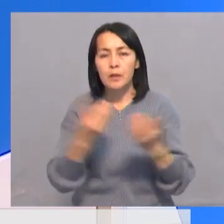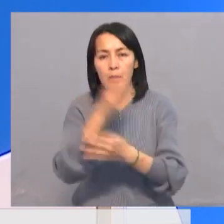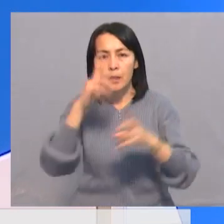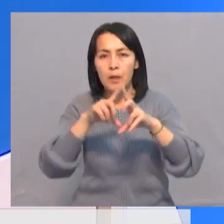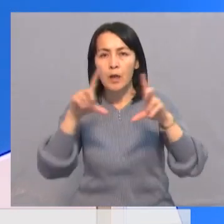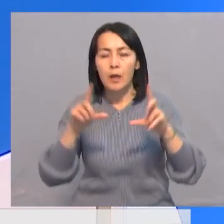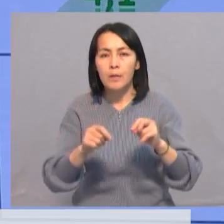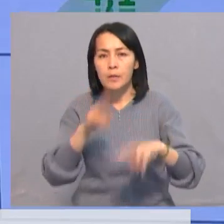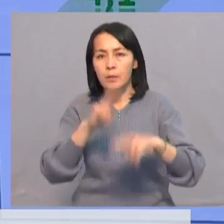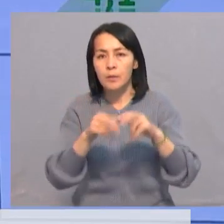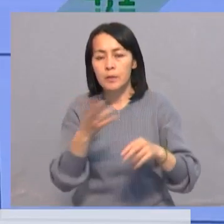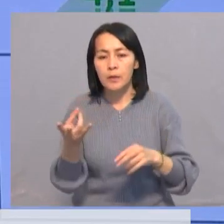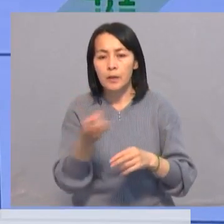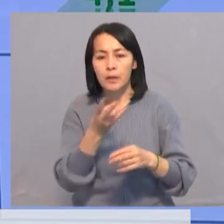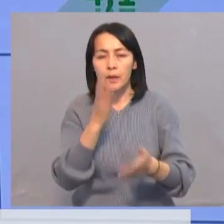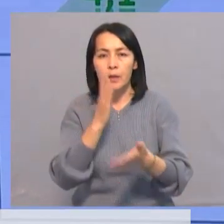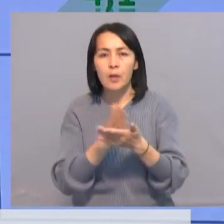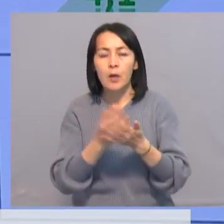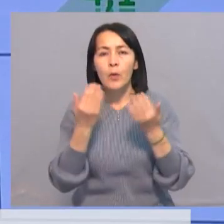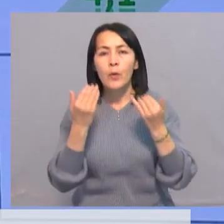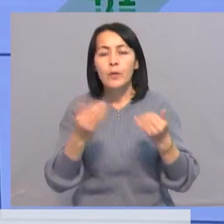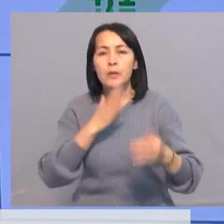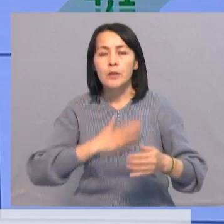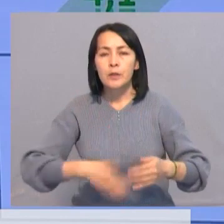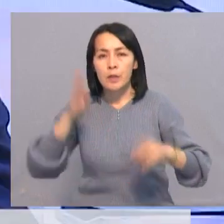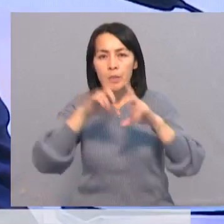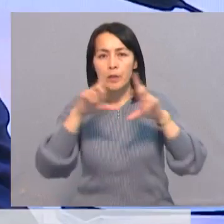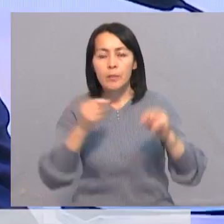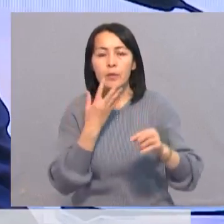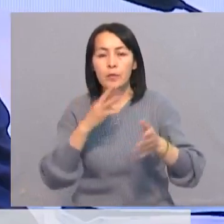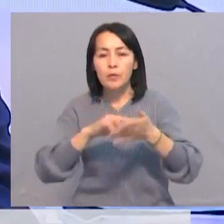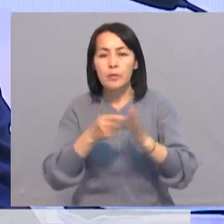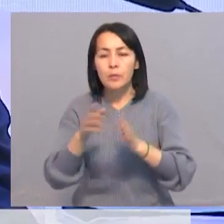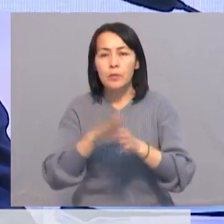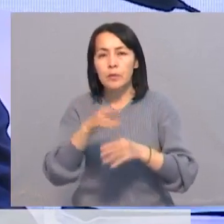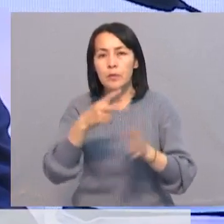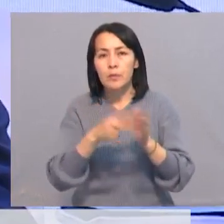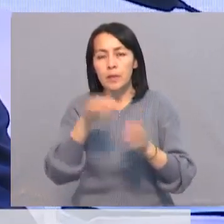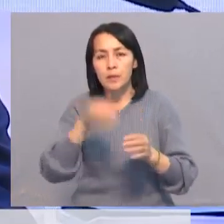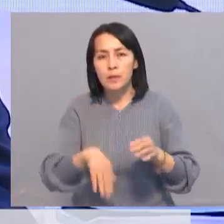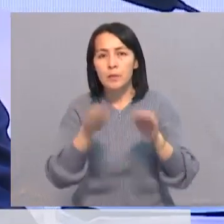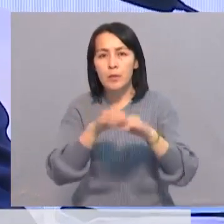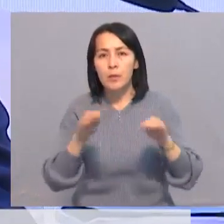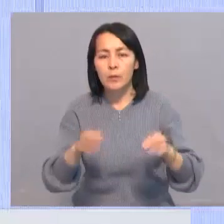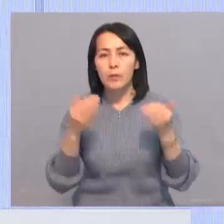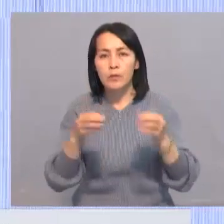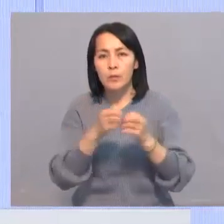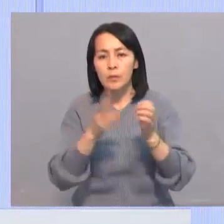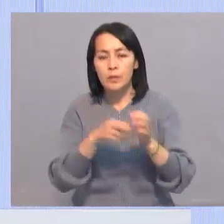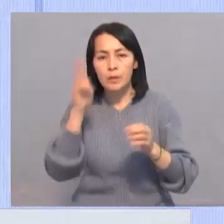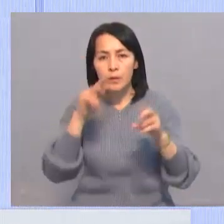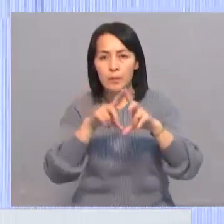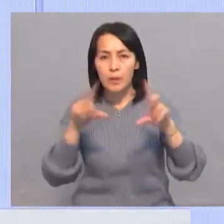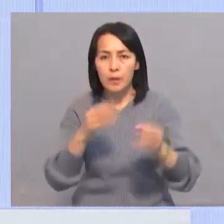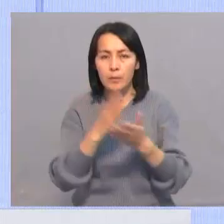beru nosandarını iske qosu josparlanuda. Onun içinde jaylı mektep ulttuk jobası boyunca 28 000 okuşuğa arnalgan 18 mektep